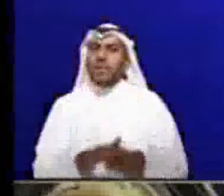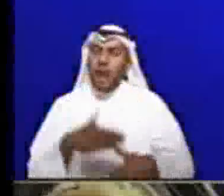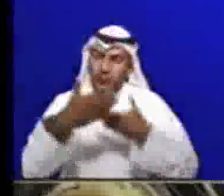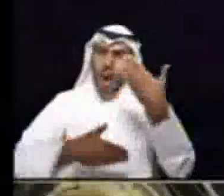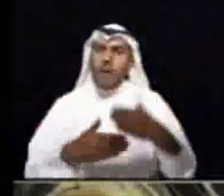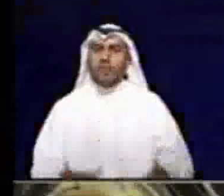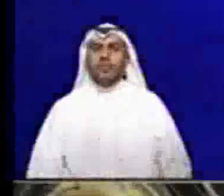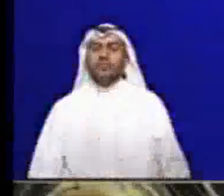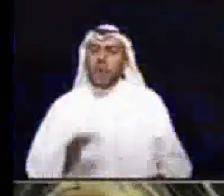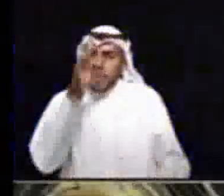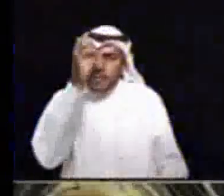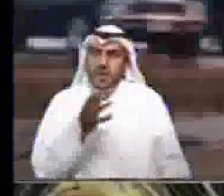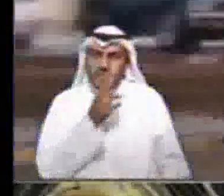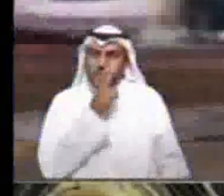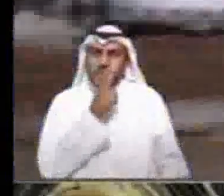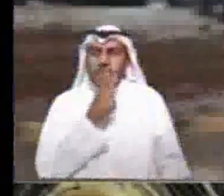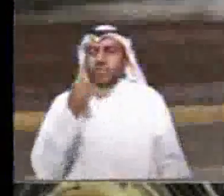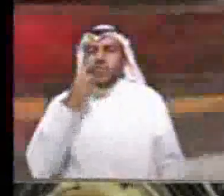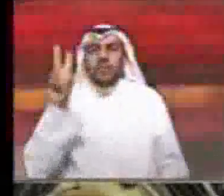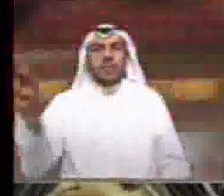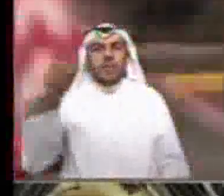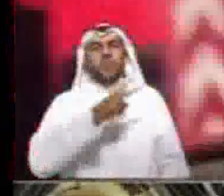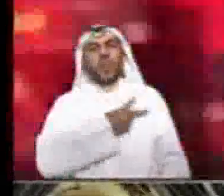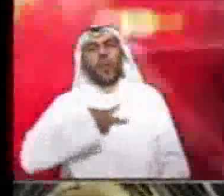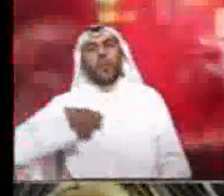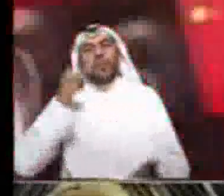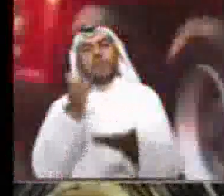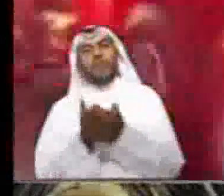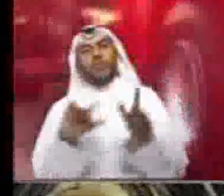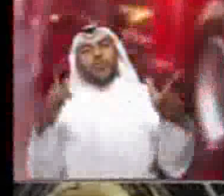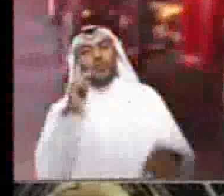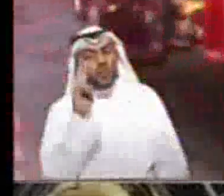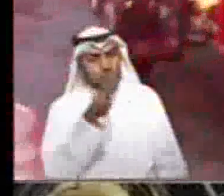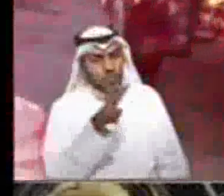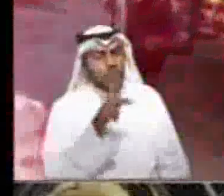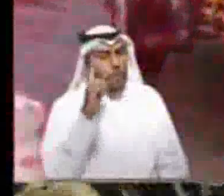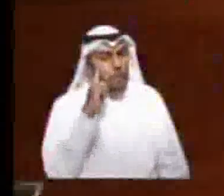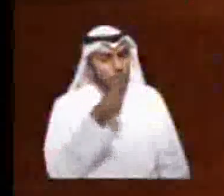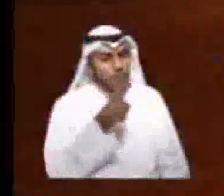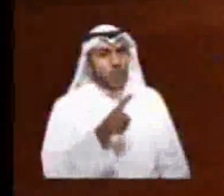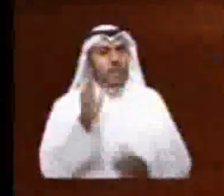كذلك إلى الالتزام بما يبث في القنوات الرسمية المرئية والمسموعة